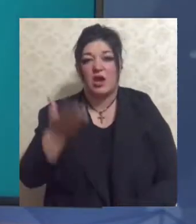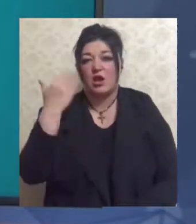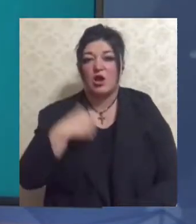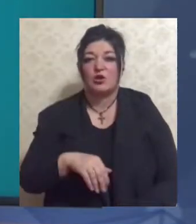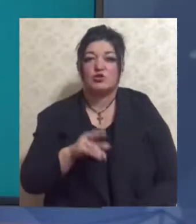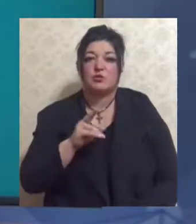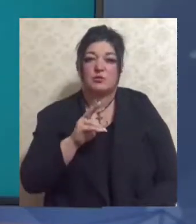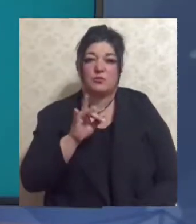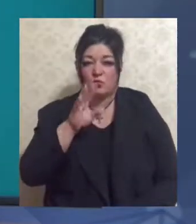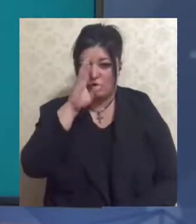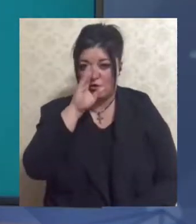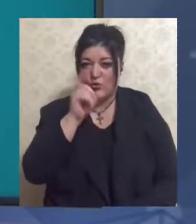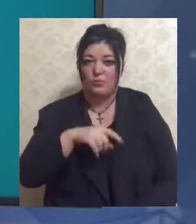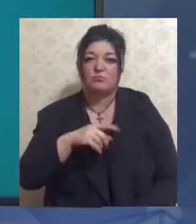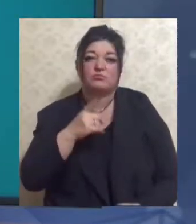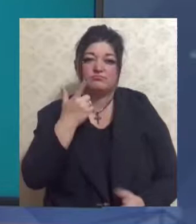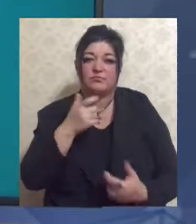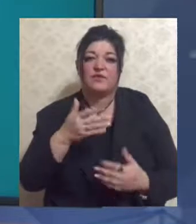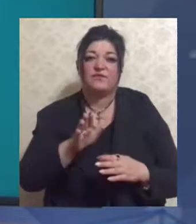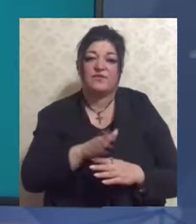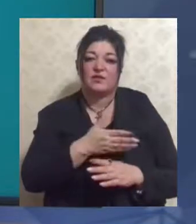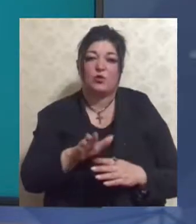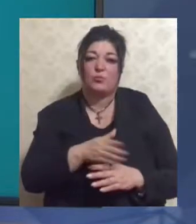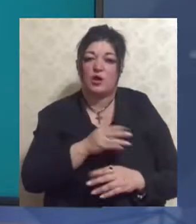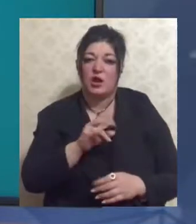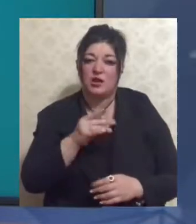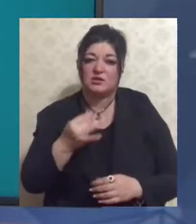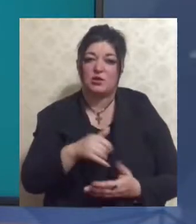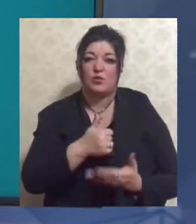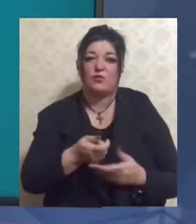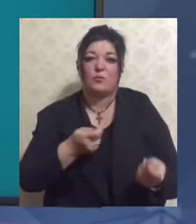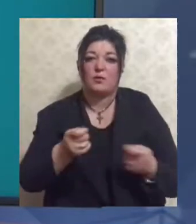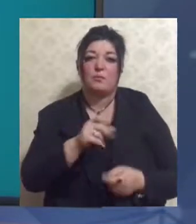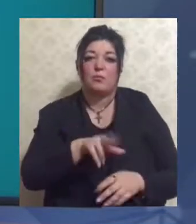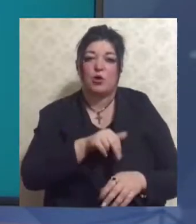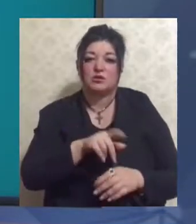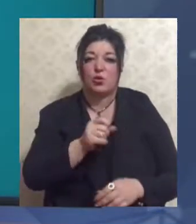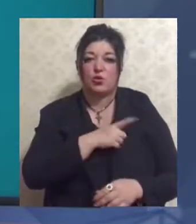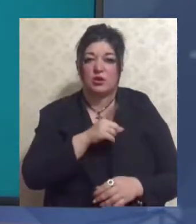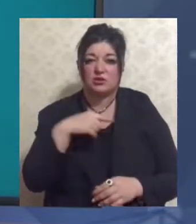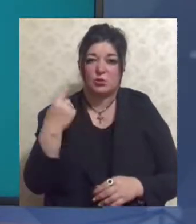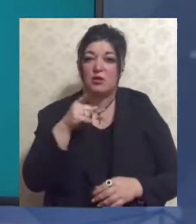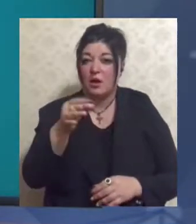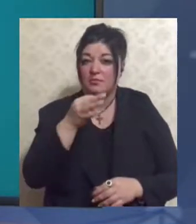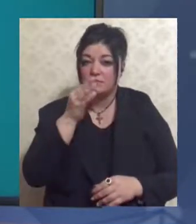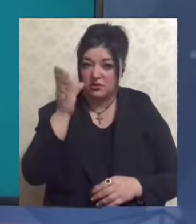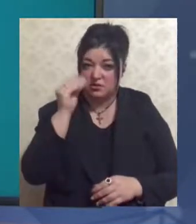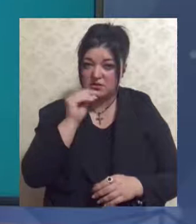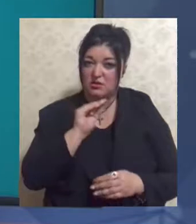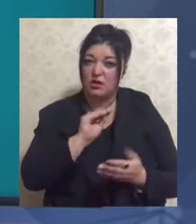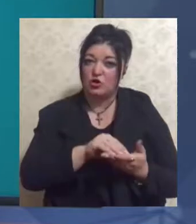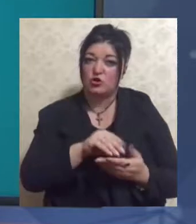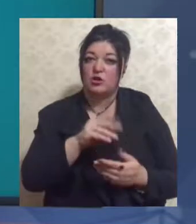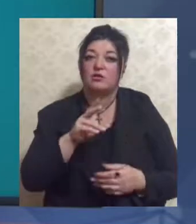хлопця повідомили у відділі комунікації головного управління Нацполіції в Одеській області. Там зазначили, тіло загиблого направлено